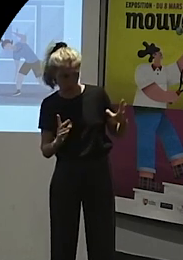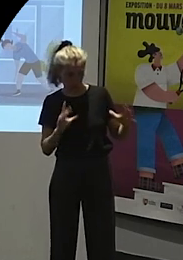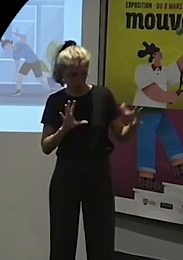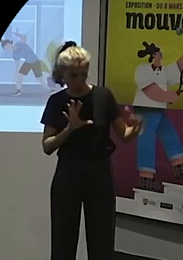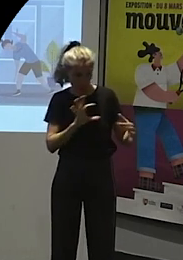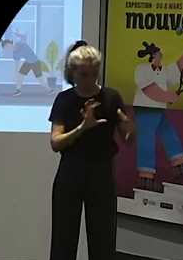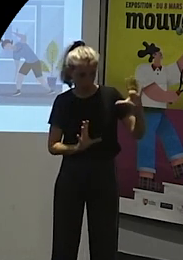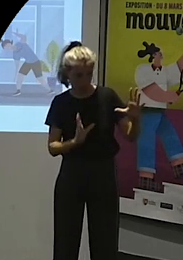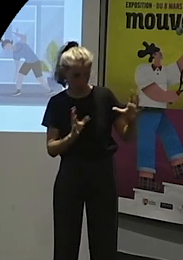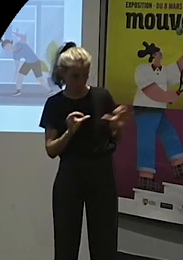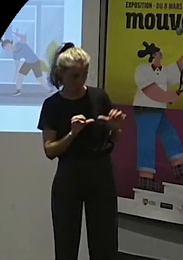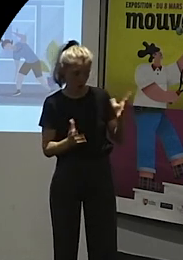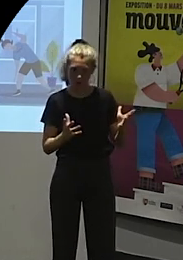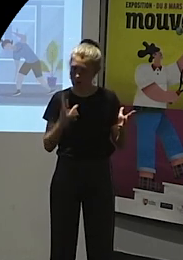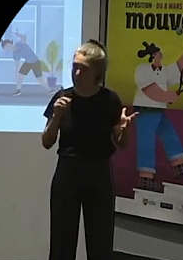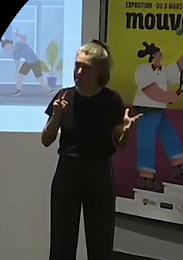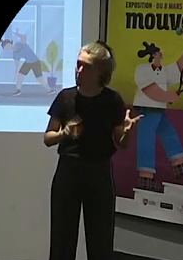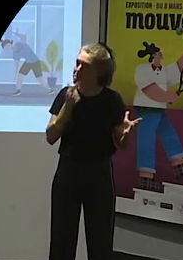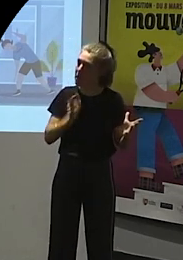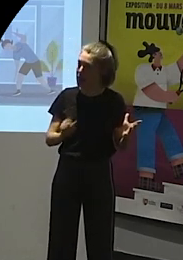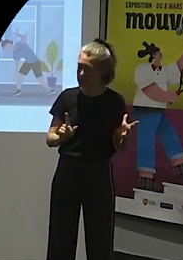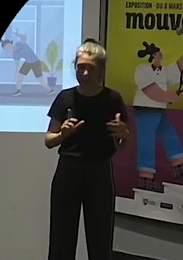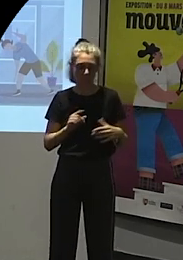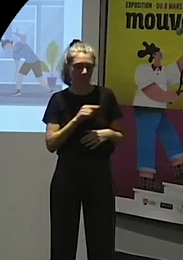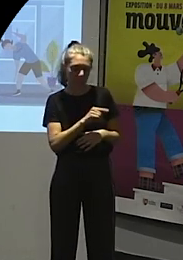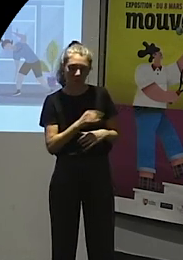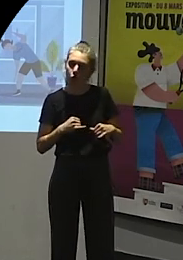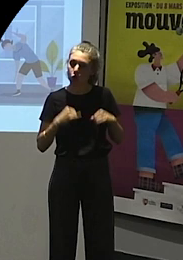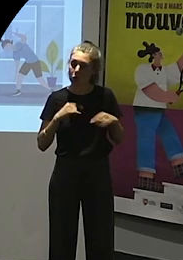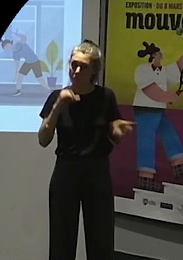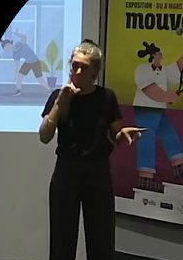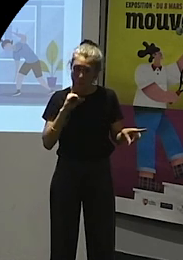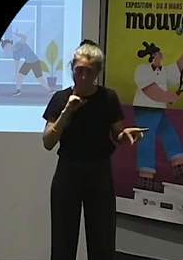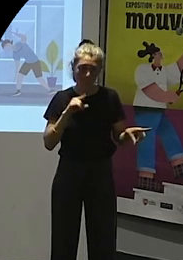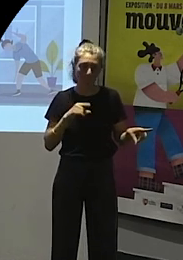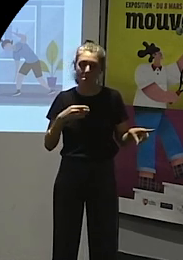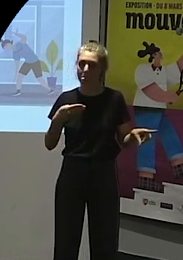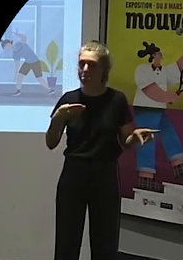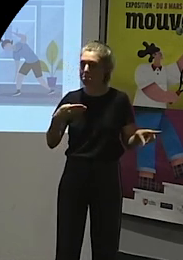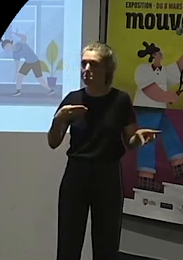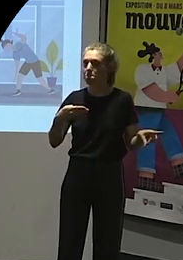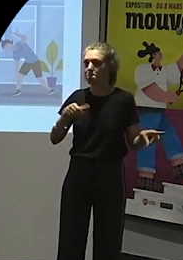ne connaissais pas. Et en fait, cette jeune femme, Marie, elle était très